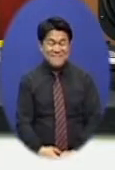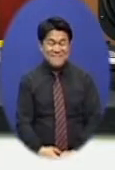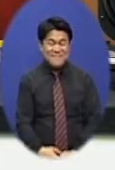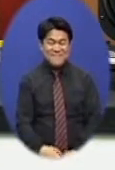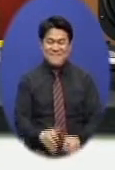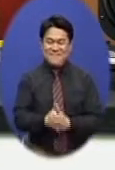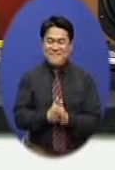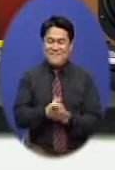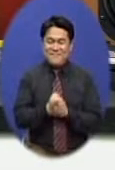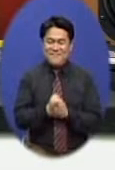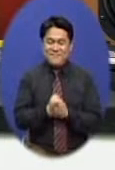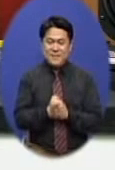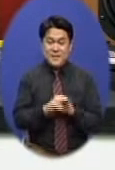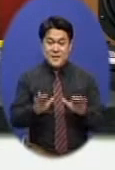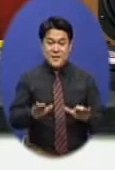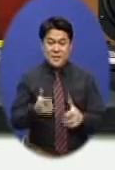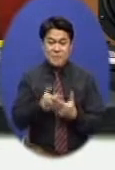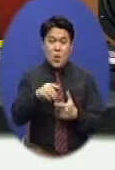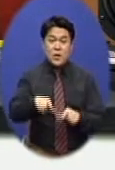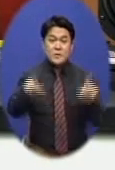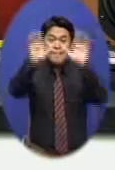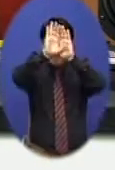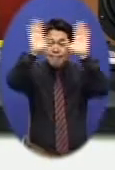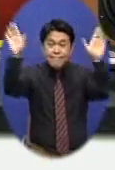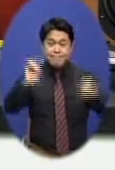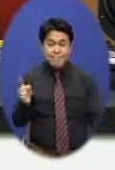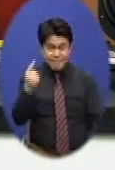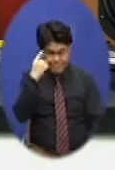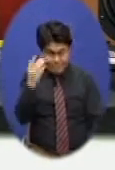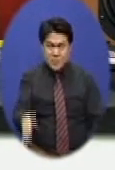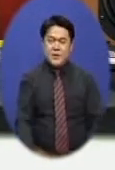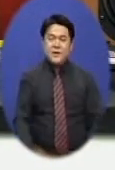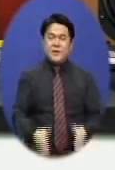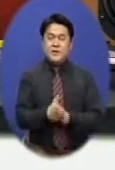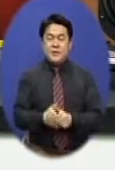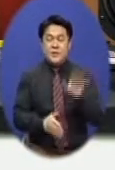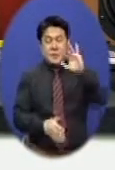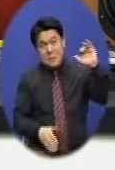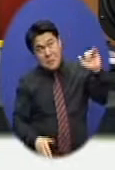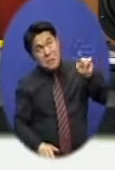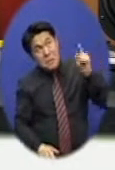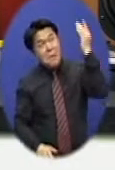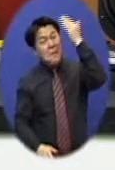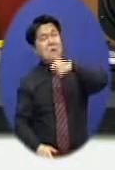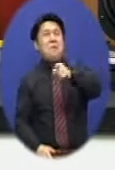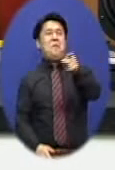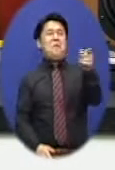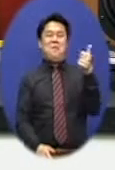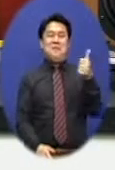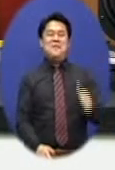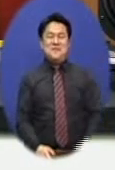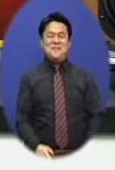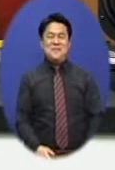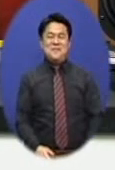자, 그러면은, 지금 부산 날씨는 어떤가요? 부산 날씨는 지금 화창하고 아주 맑습니다.